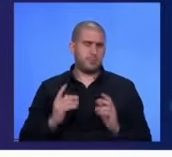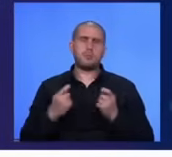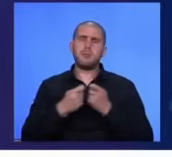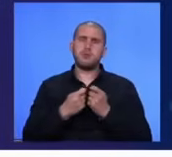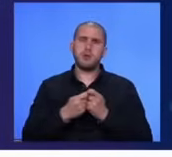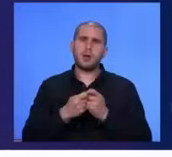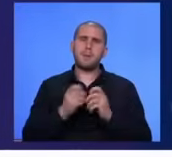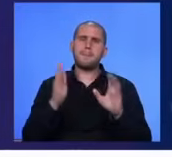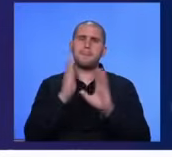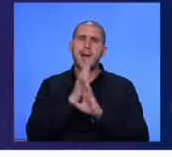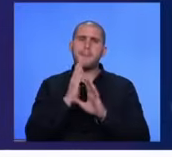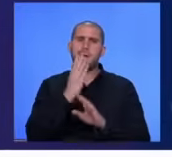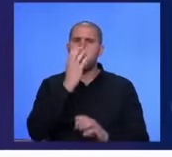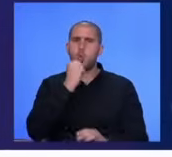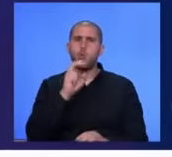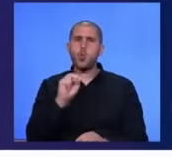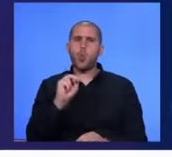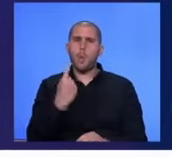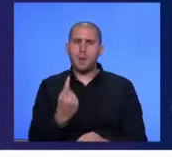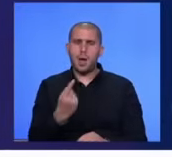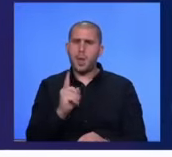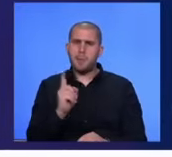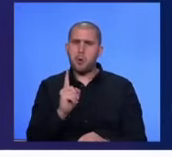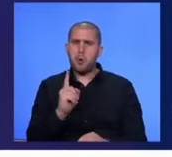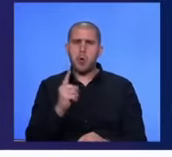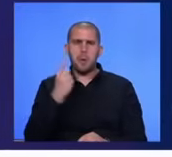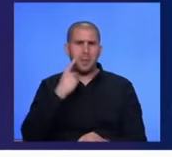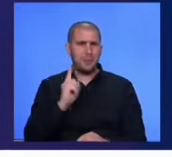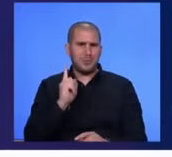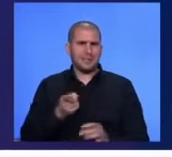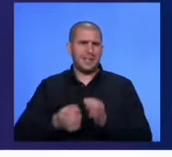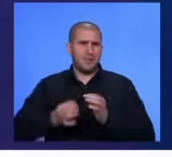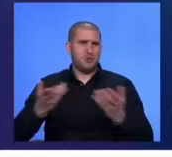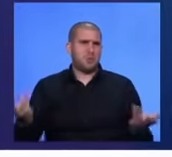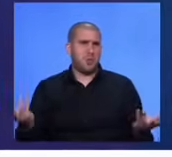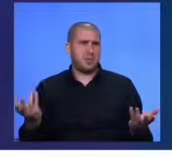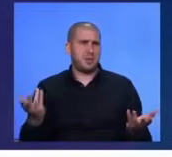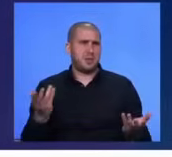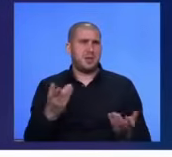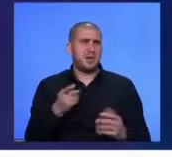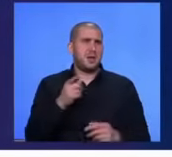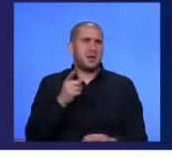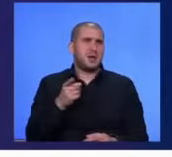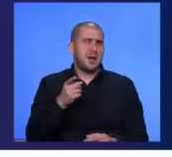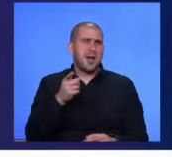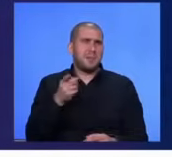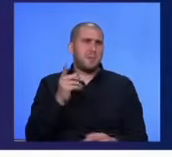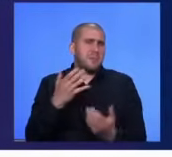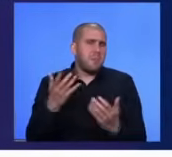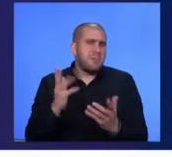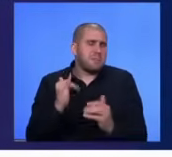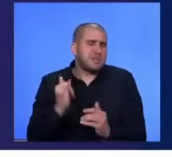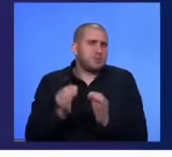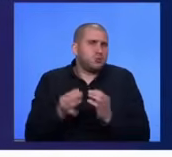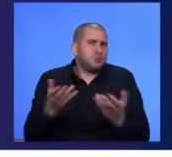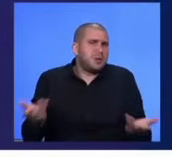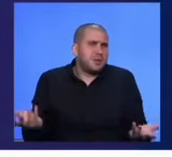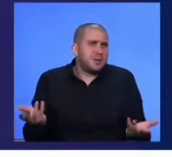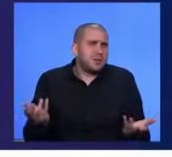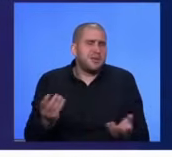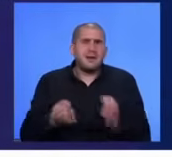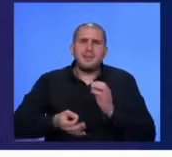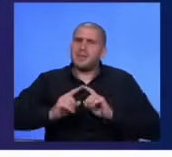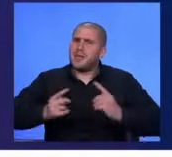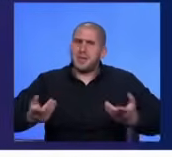הנוח'בה, הם לא פליליים, לא צריך לשפוט אותם. ברור, זה ברור שצריך להיות פה. אז מה זה משפט? דין אחר, דין